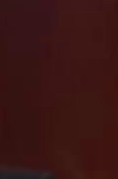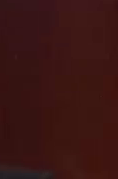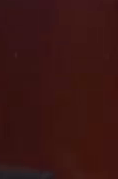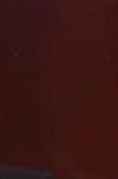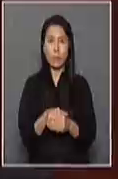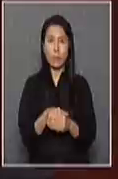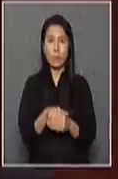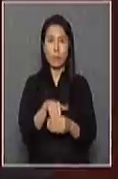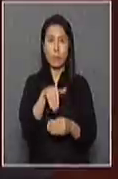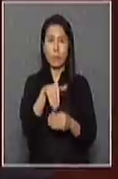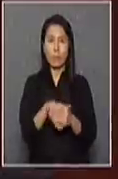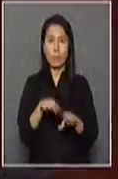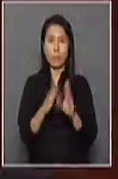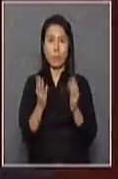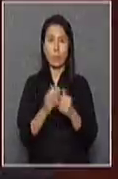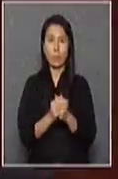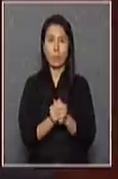開始表決。